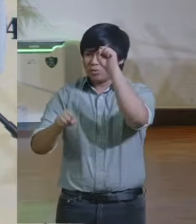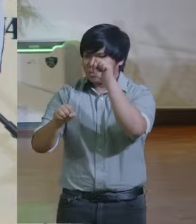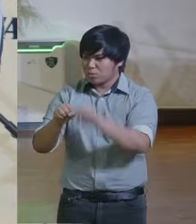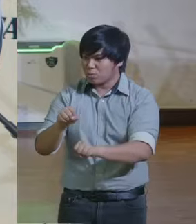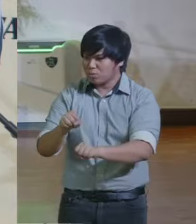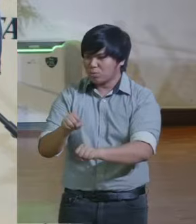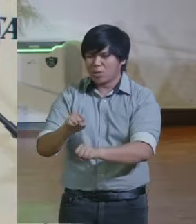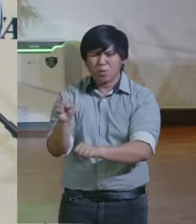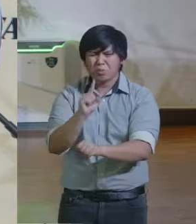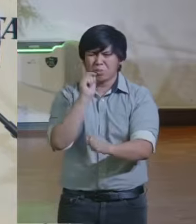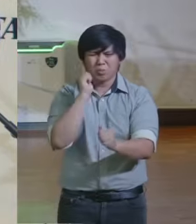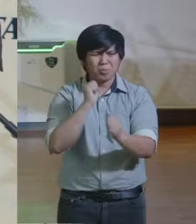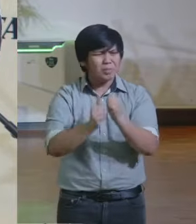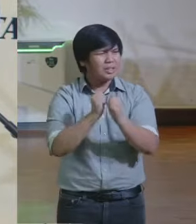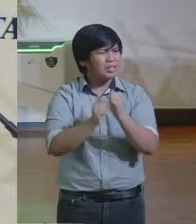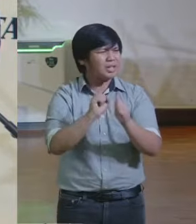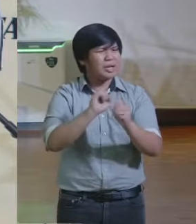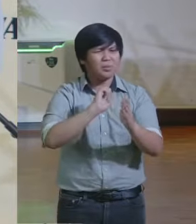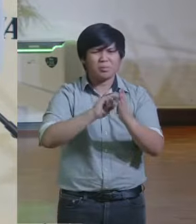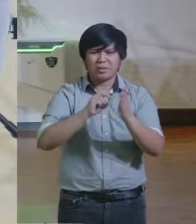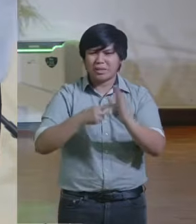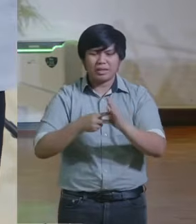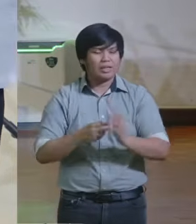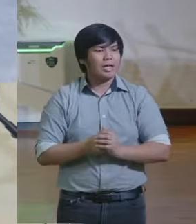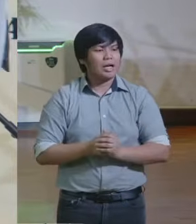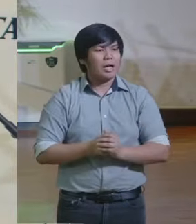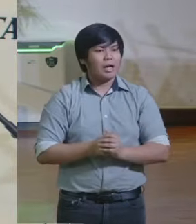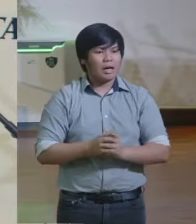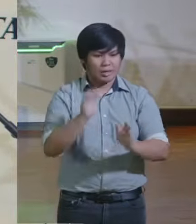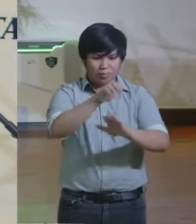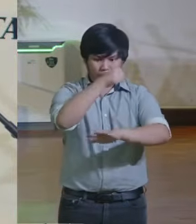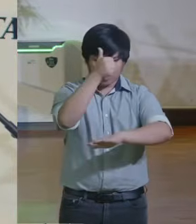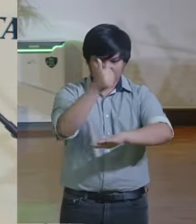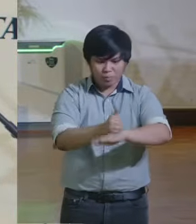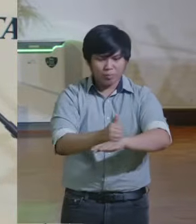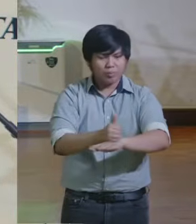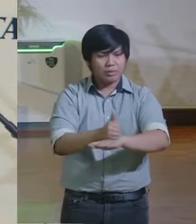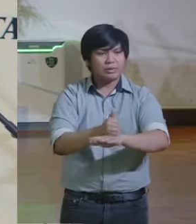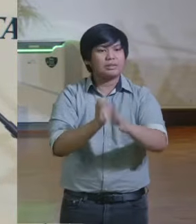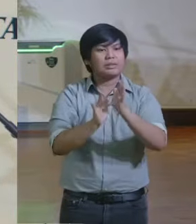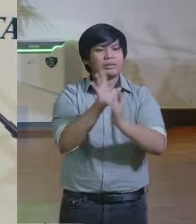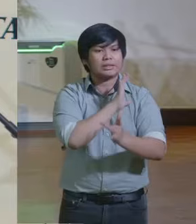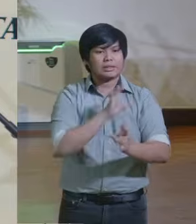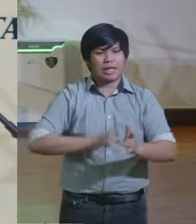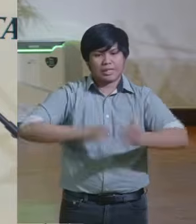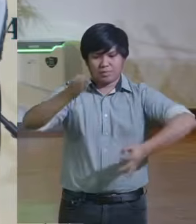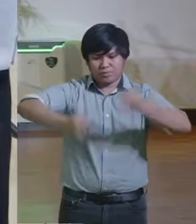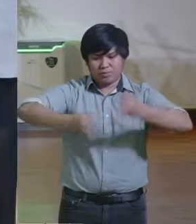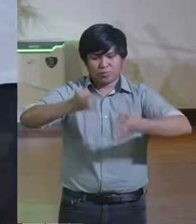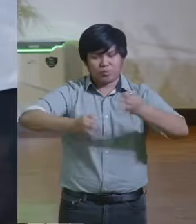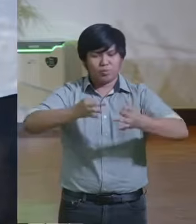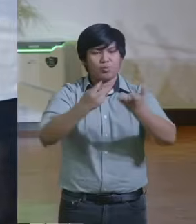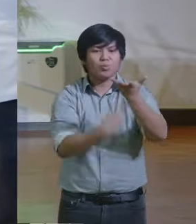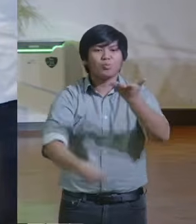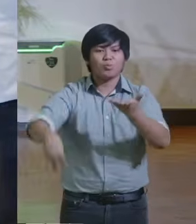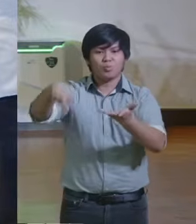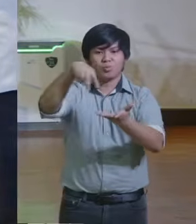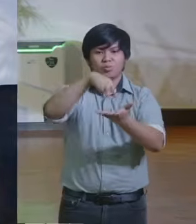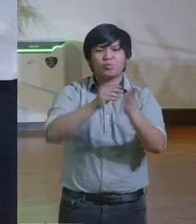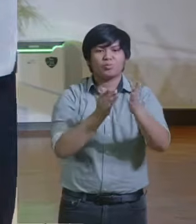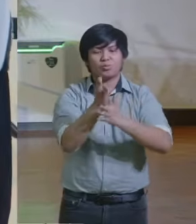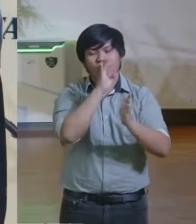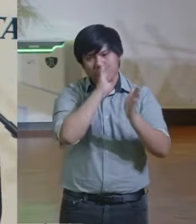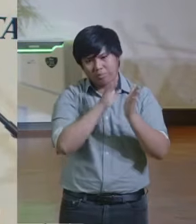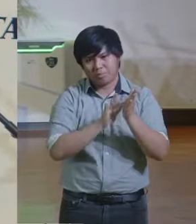kanyang appointment papers ay pinirmahan sa dugo ni Kristo Jesus na binuhay maguli